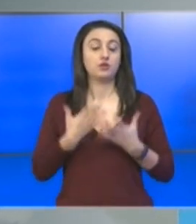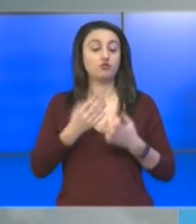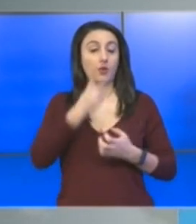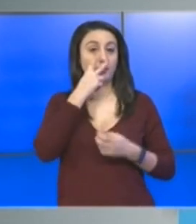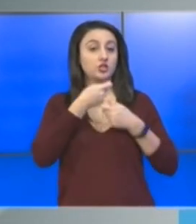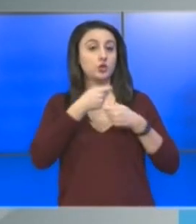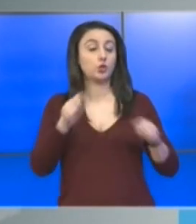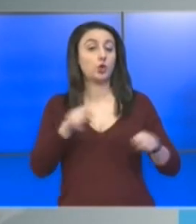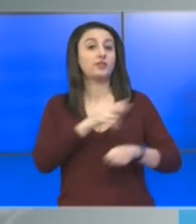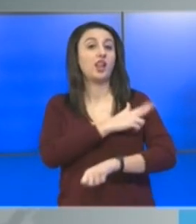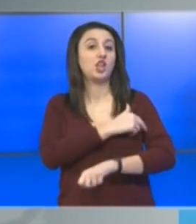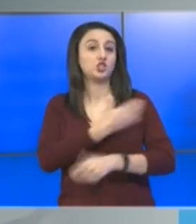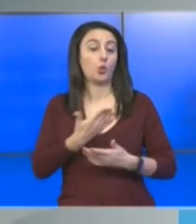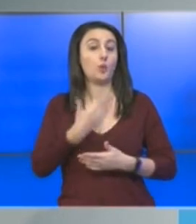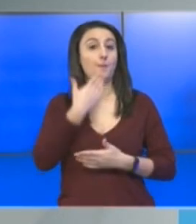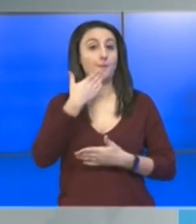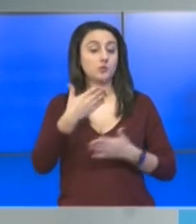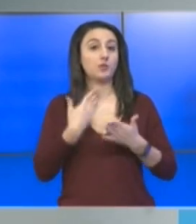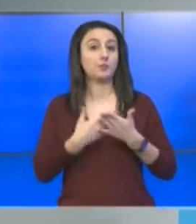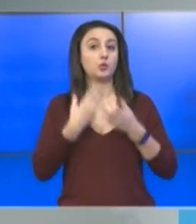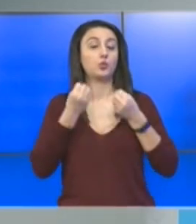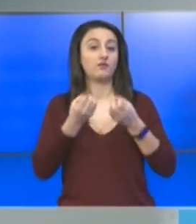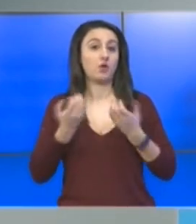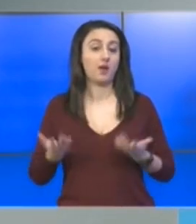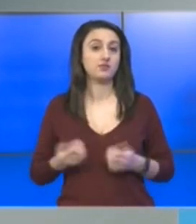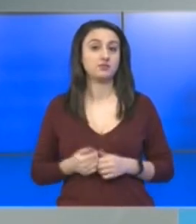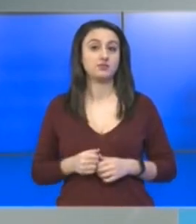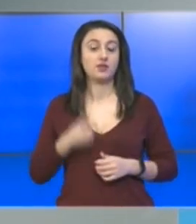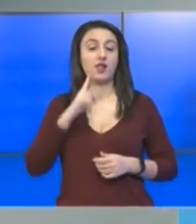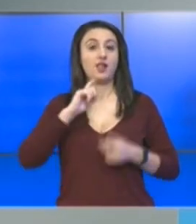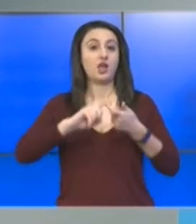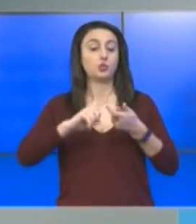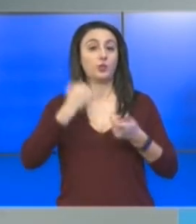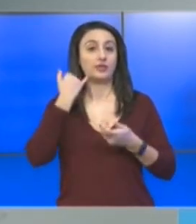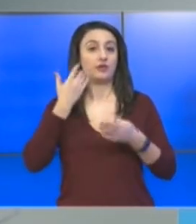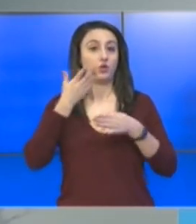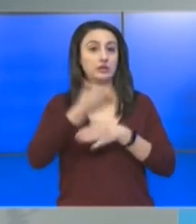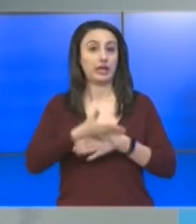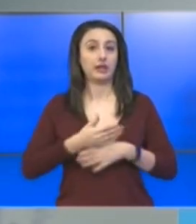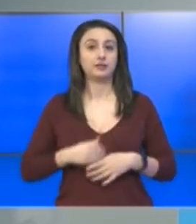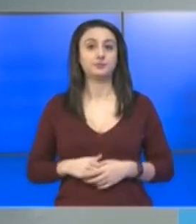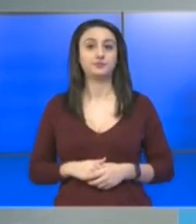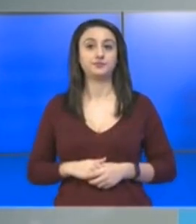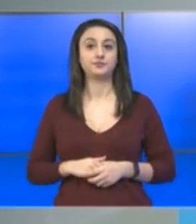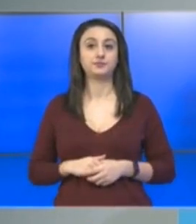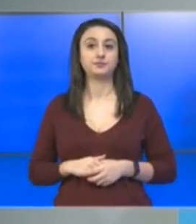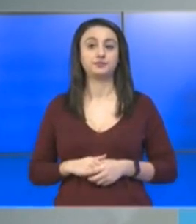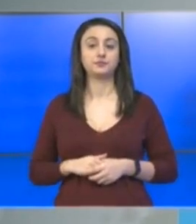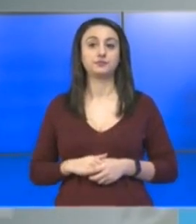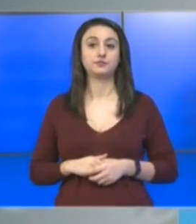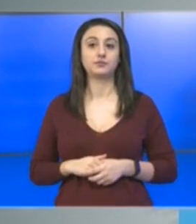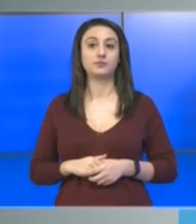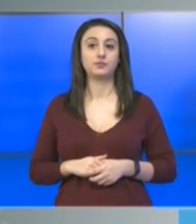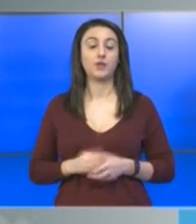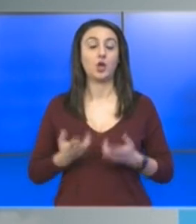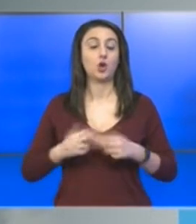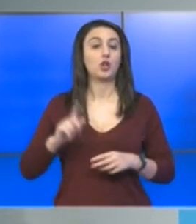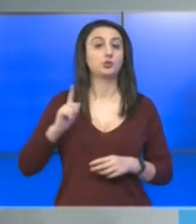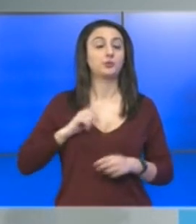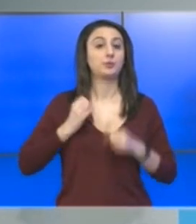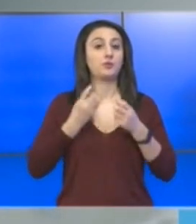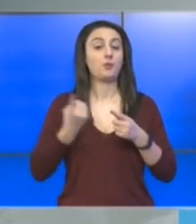întreg colegiul. Da, mulțumim foarte mult, Alexandru Rotaru a fost în legătură telefonică directă cu noi. Te așteptăm cu